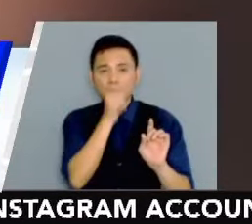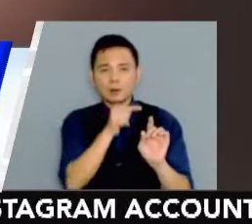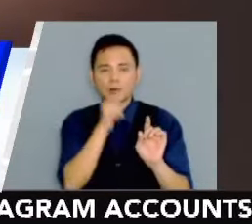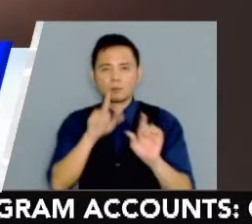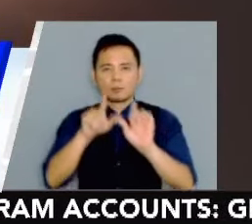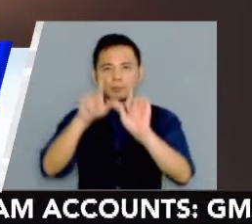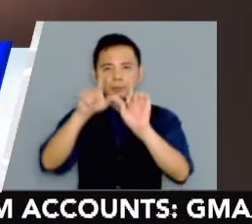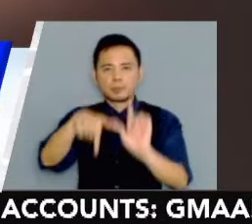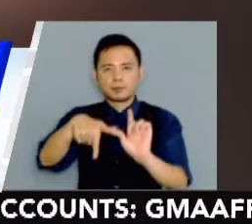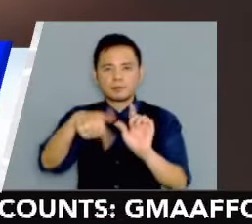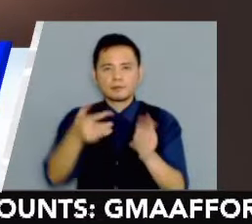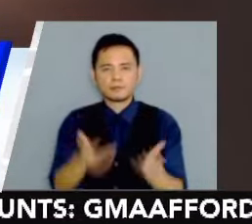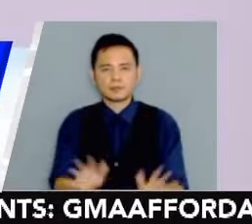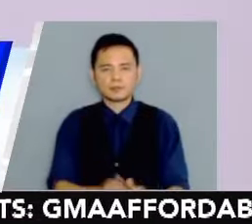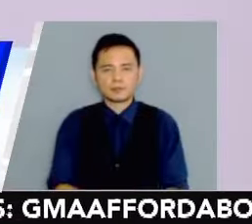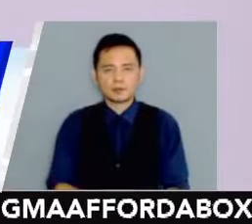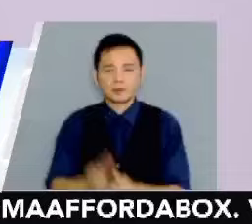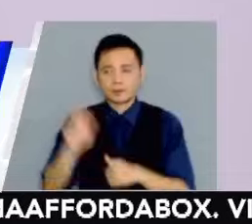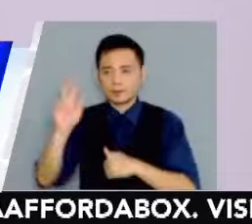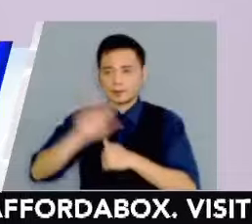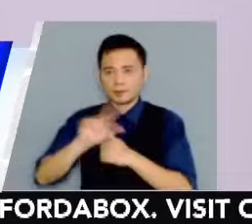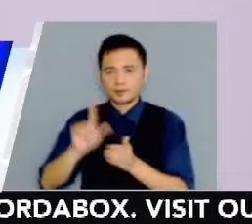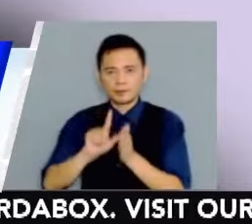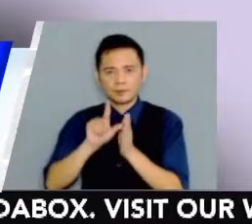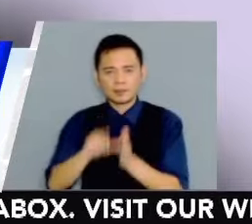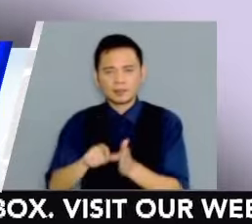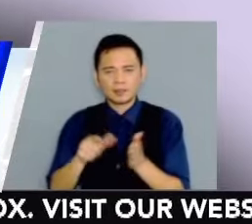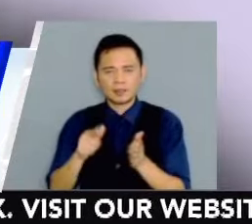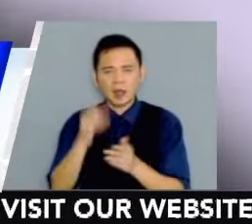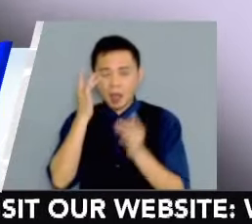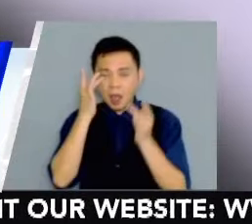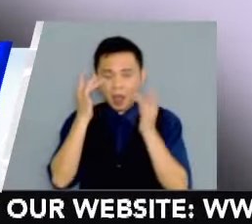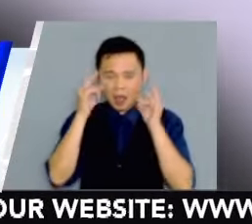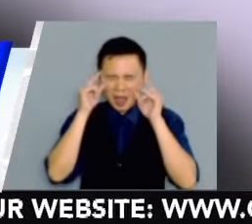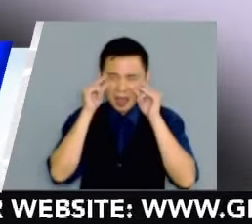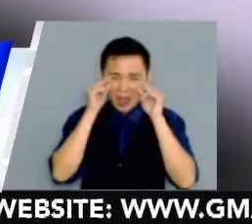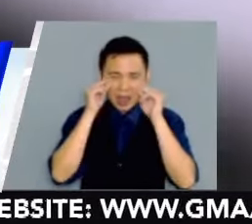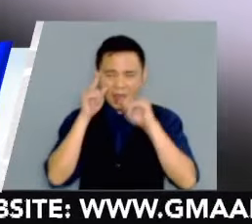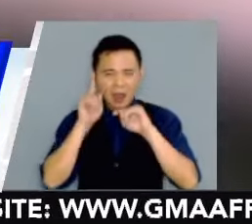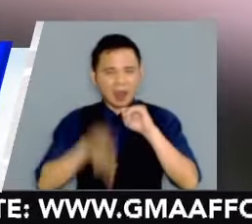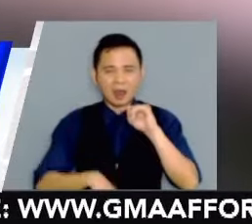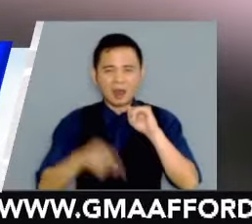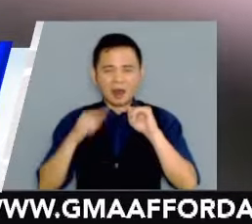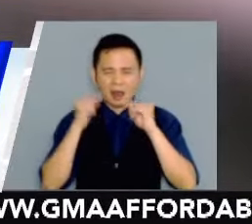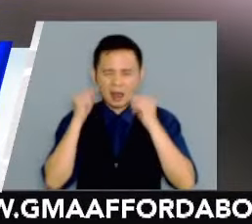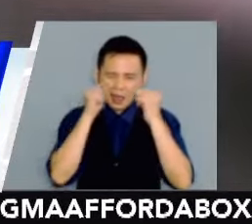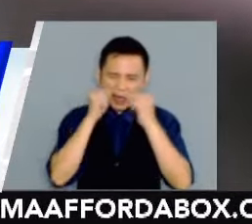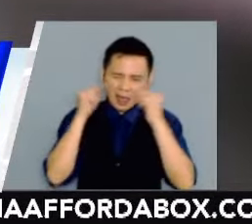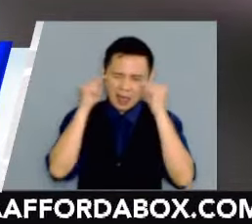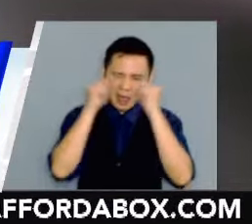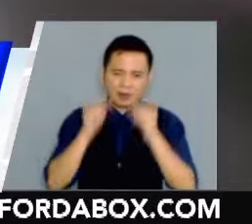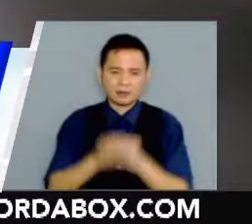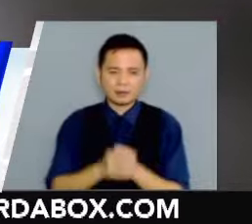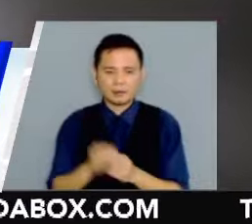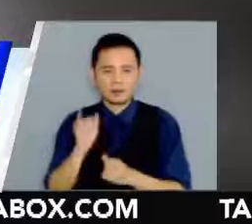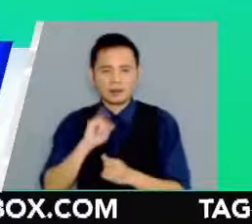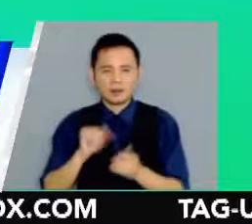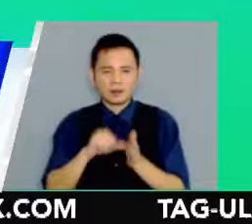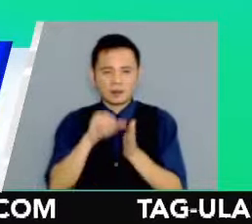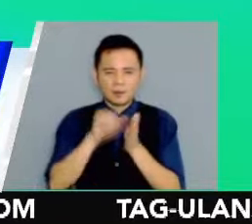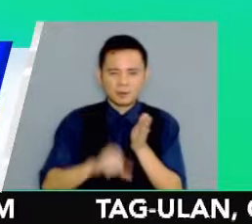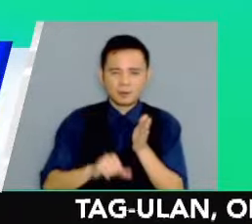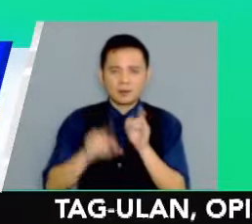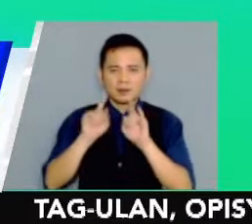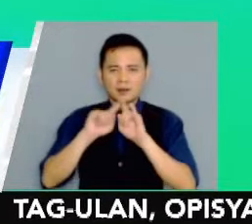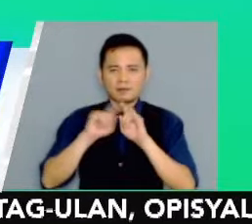ng 3 araw, halos hindi raw maidilat ni Maricar ang kanyang mga mata. Nagkaroon na pala siya ng corneal abrasion o mga gasgas sa bahagi ng